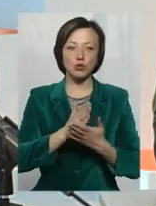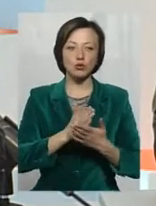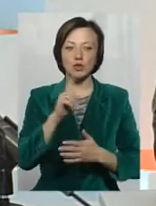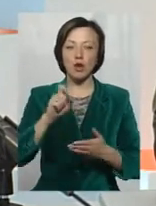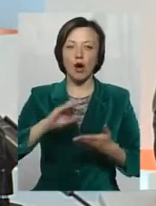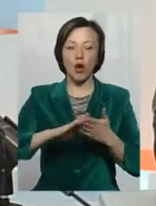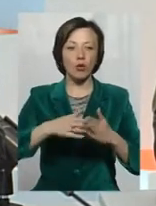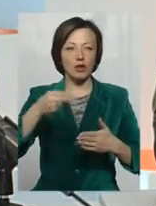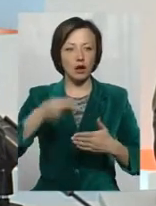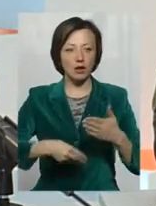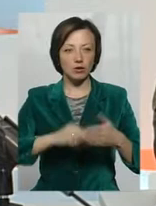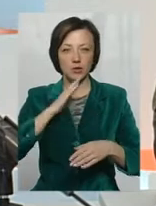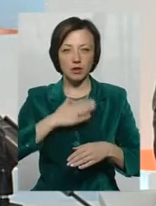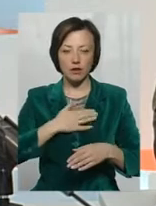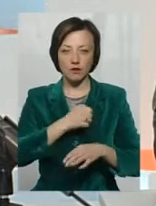нашої військової частини.